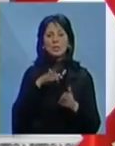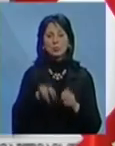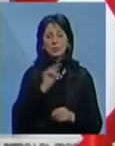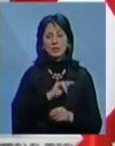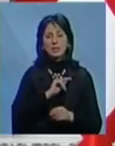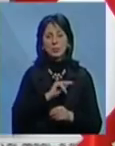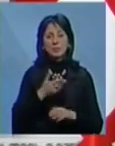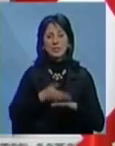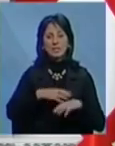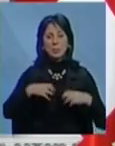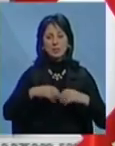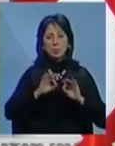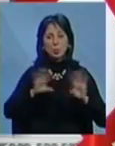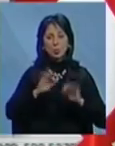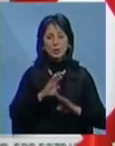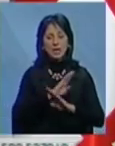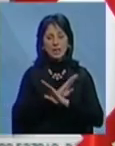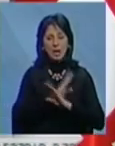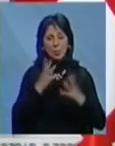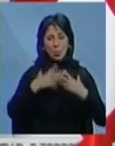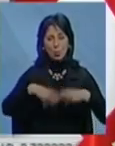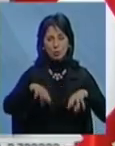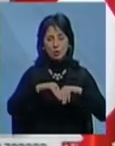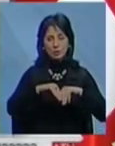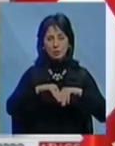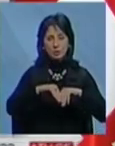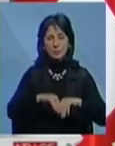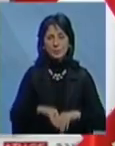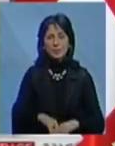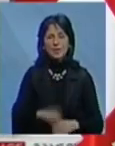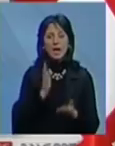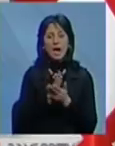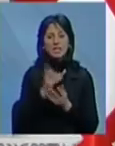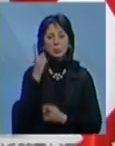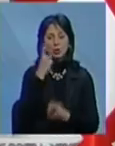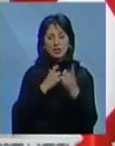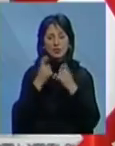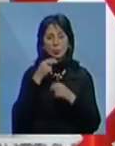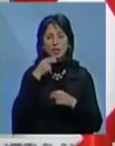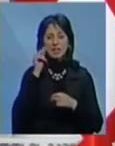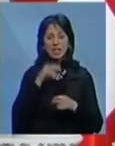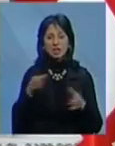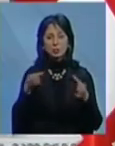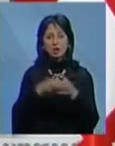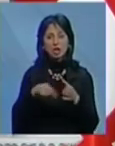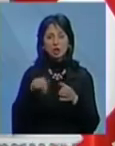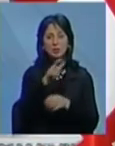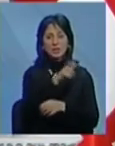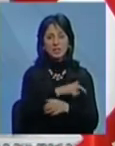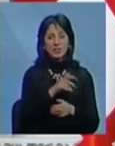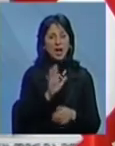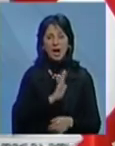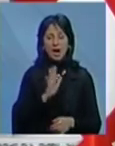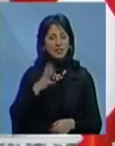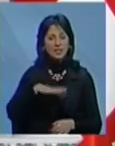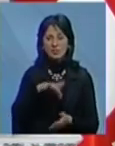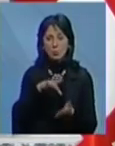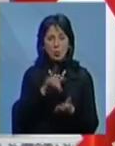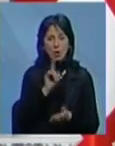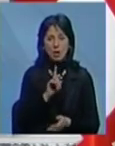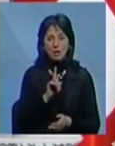უსაფრთხოების სამსახურის სამძიმარს უცხადებს დაღუპულის ოჯახს. არსებული ინფორმაციით დანაშაულებრივი დაჯგუფების წევრები არ იყვნენ